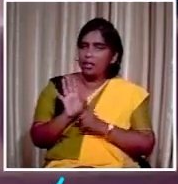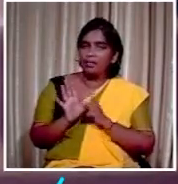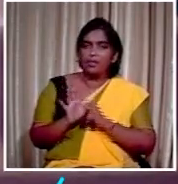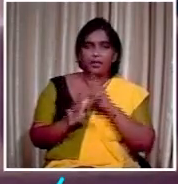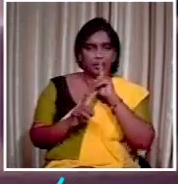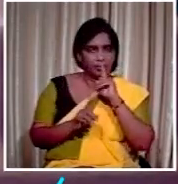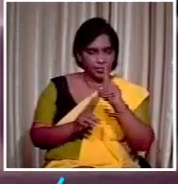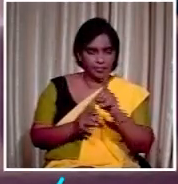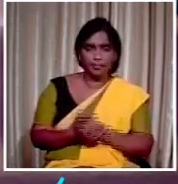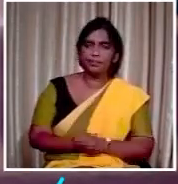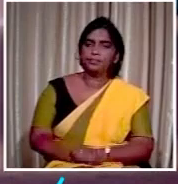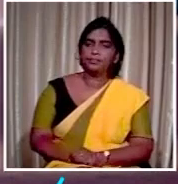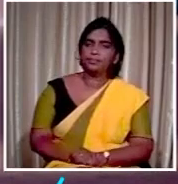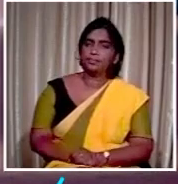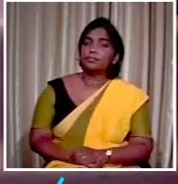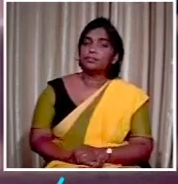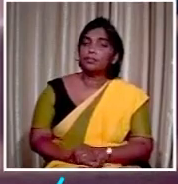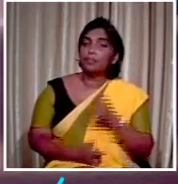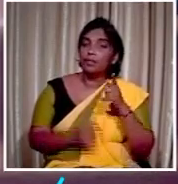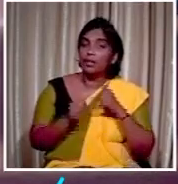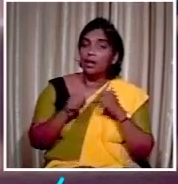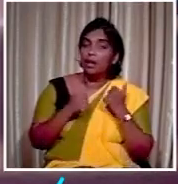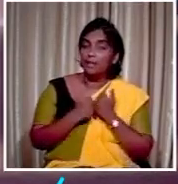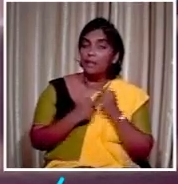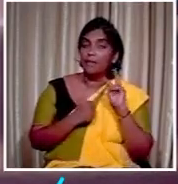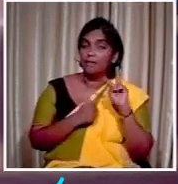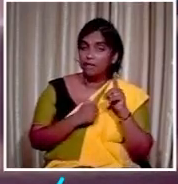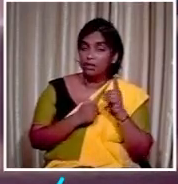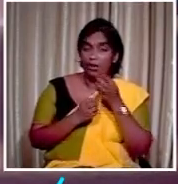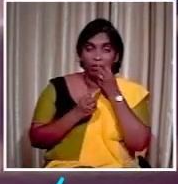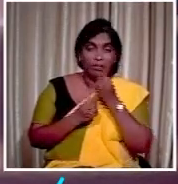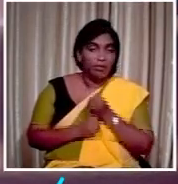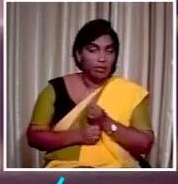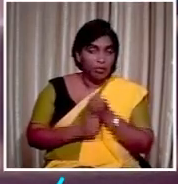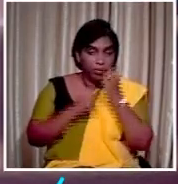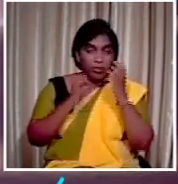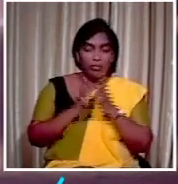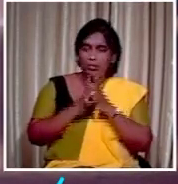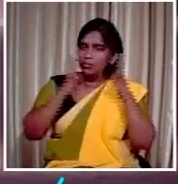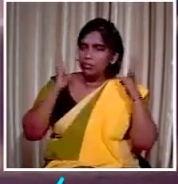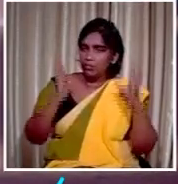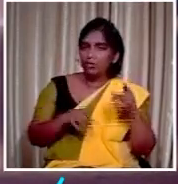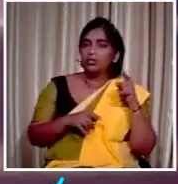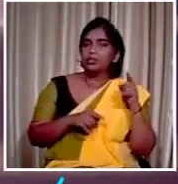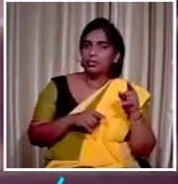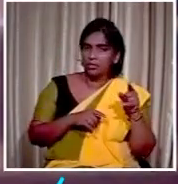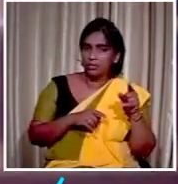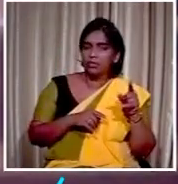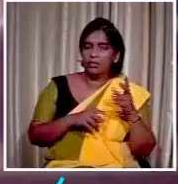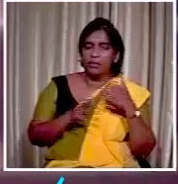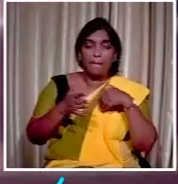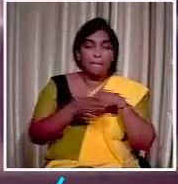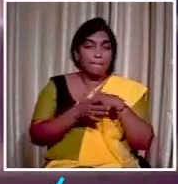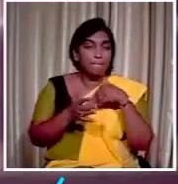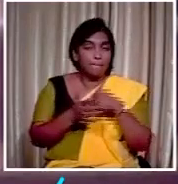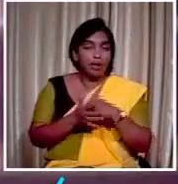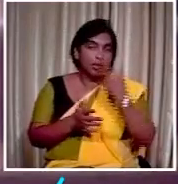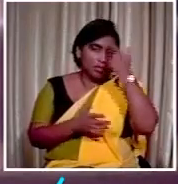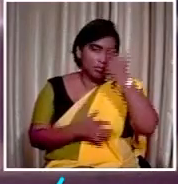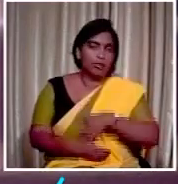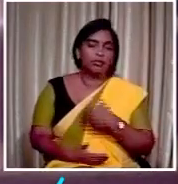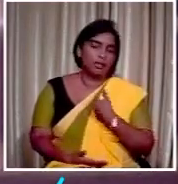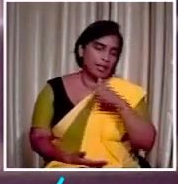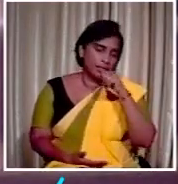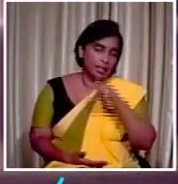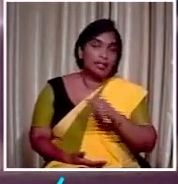दया अप्रैल विशेक बोमे पत्वे विशाल वशे पीडन पत्वे मम एत